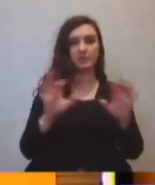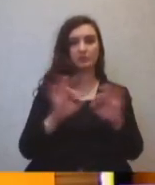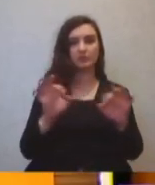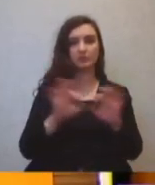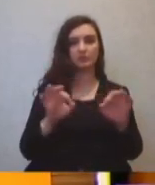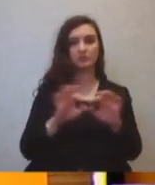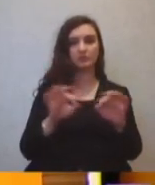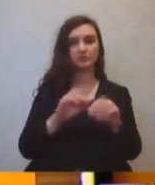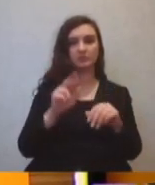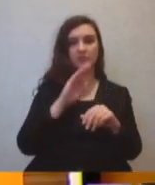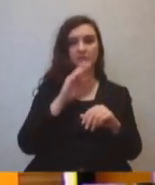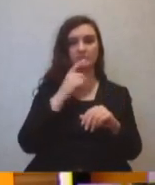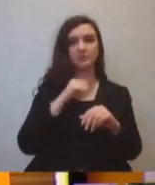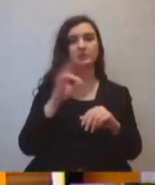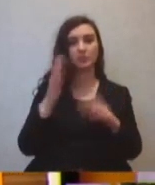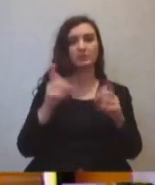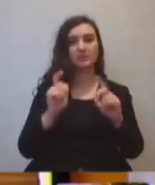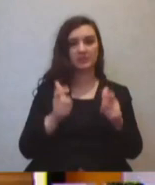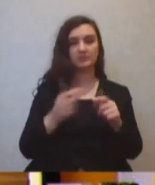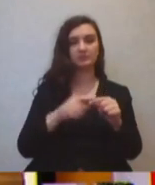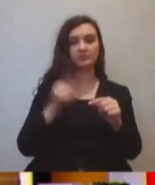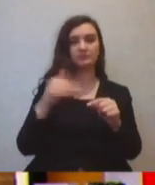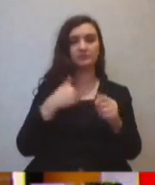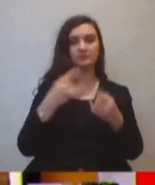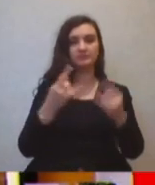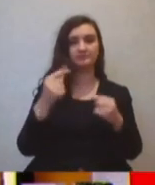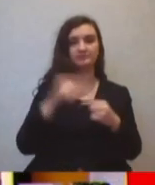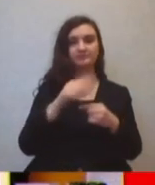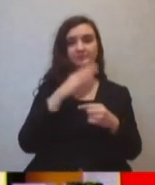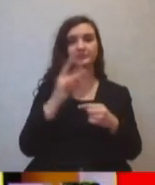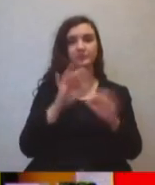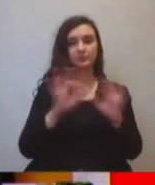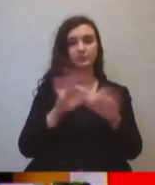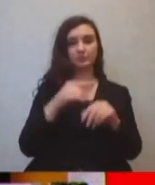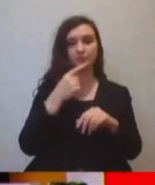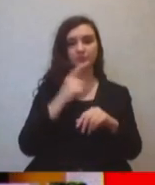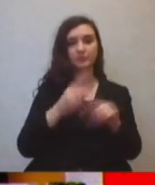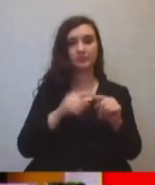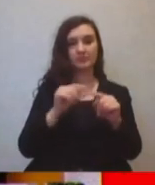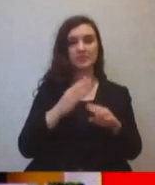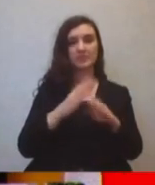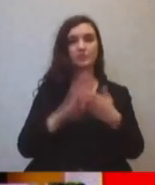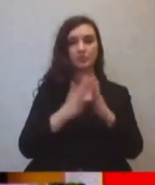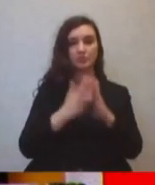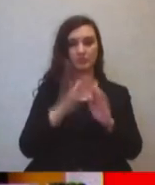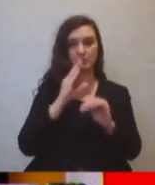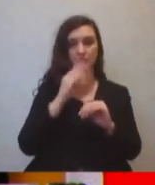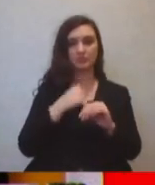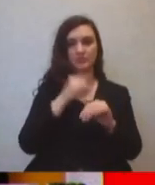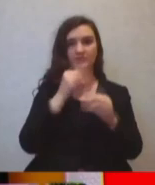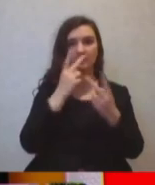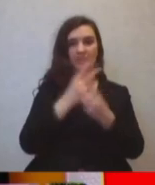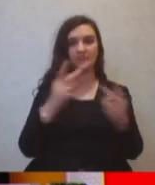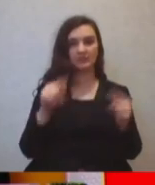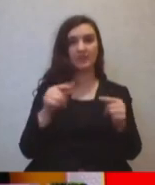ხოლმე და ქალბატონი ნინო დამეთანხმება მას ჩვენს გადაცემაში არაერთხელ უთქვამს, რომ ეს არის მდგომარეობა, როდესაც ჩვენ ვერ